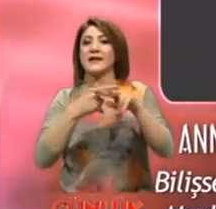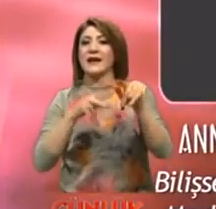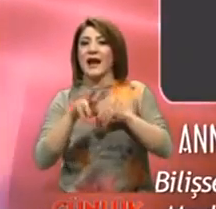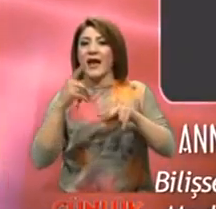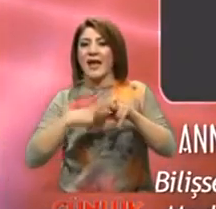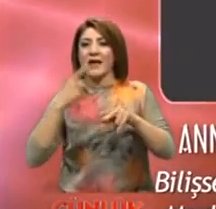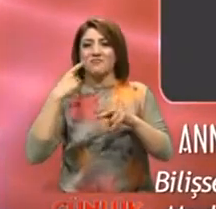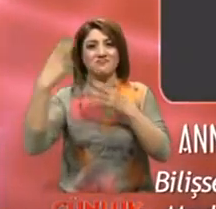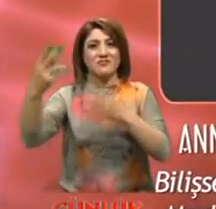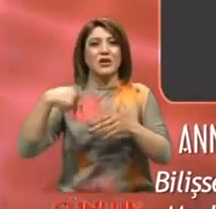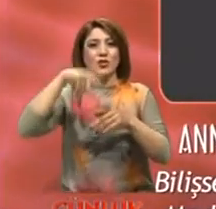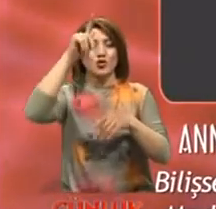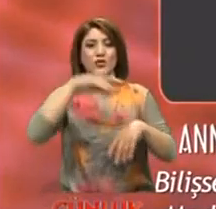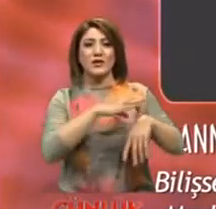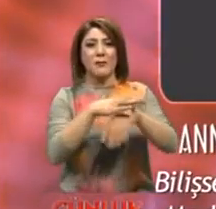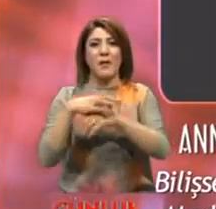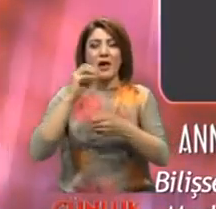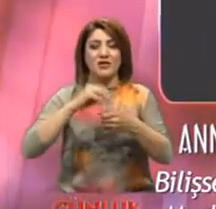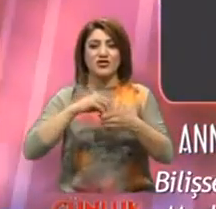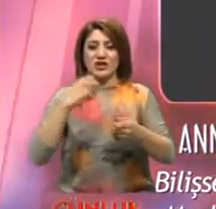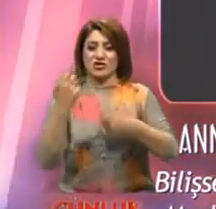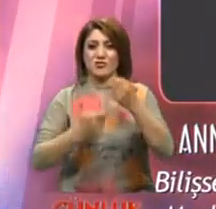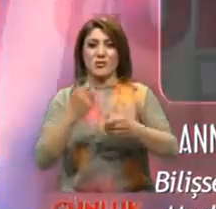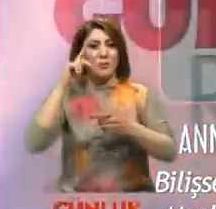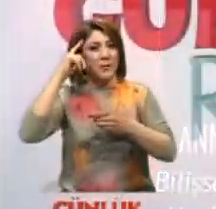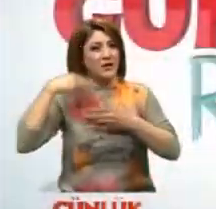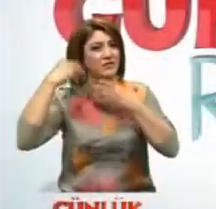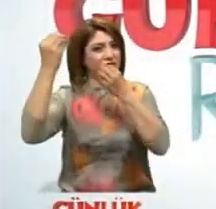şimdi günlük rehberde çalışmaları hakkında bilgi veriyor.